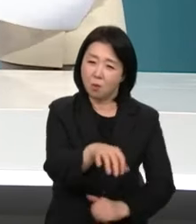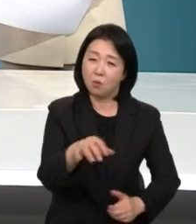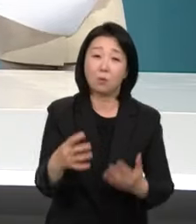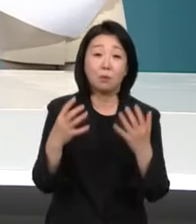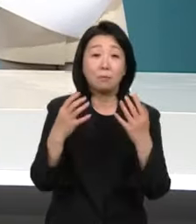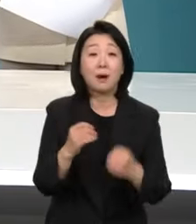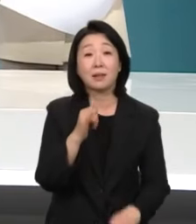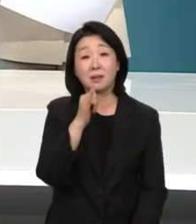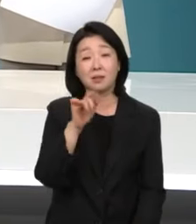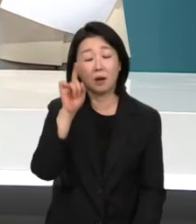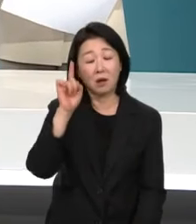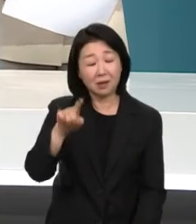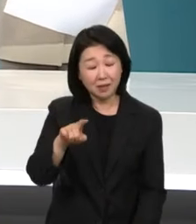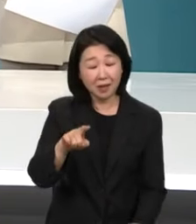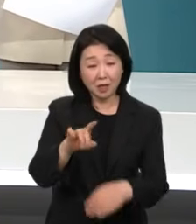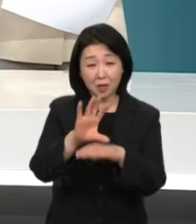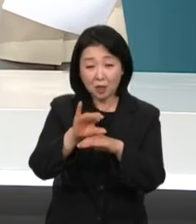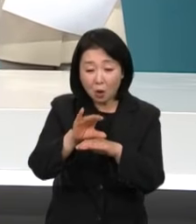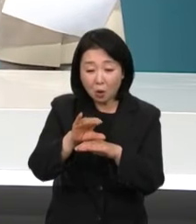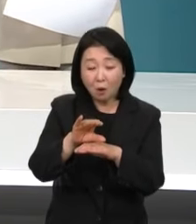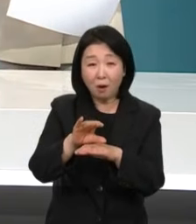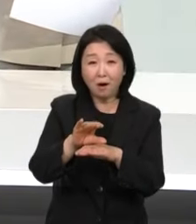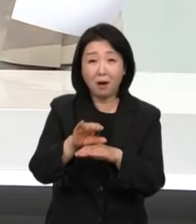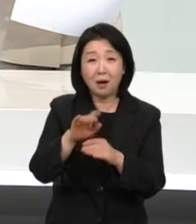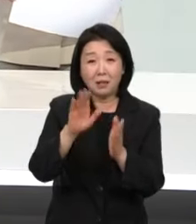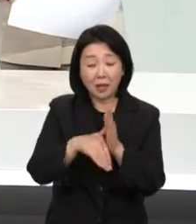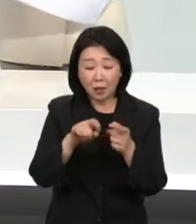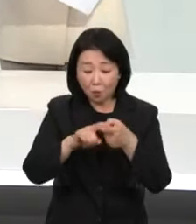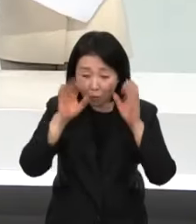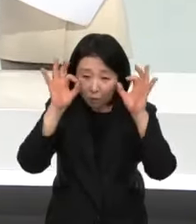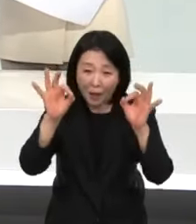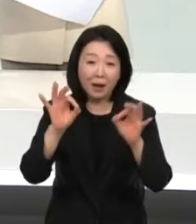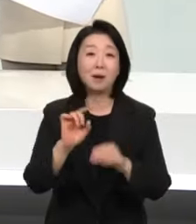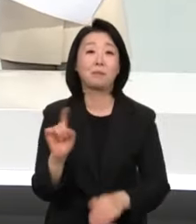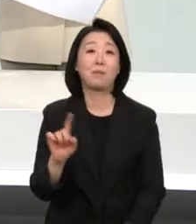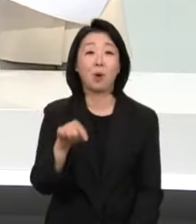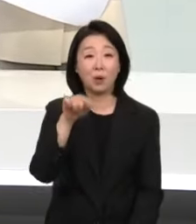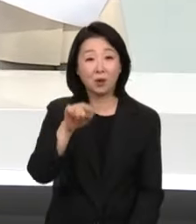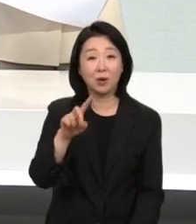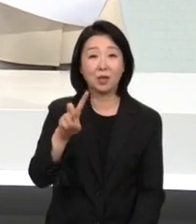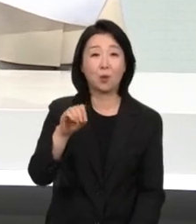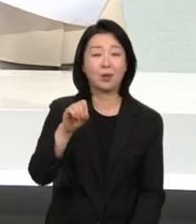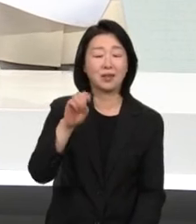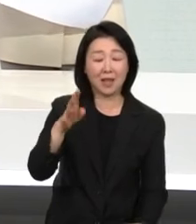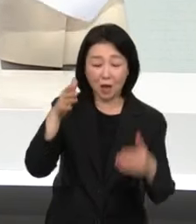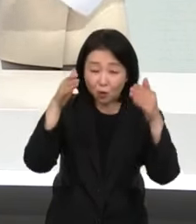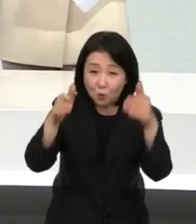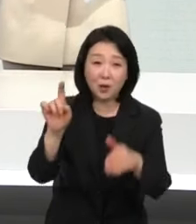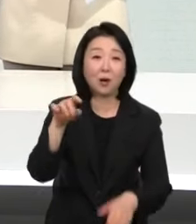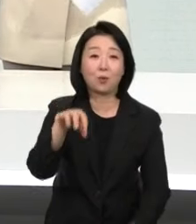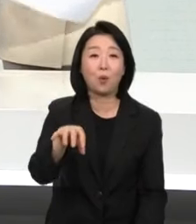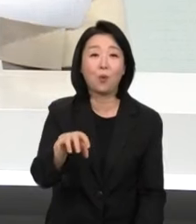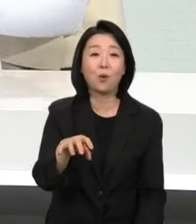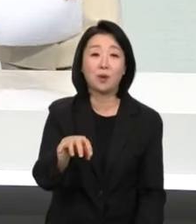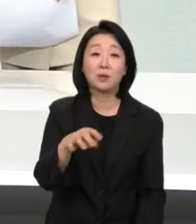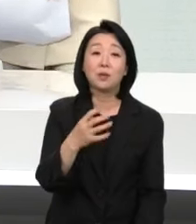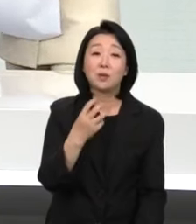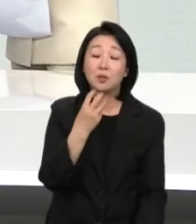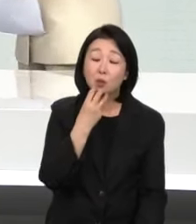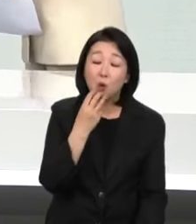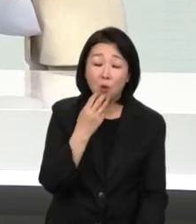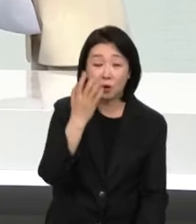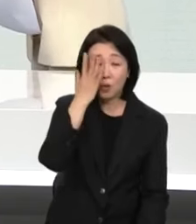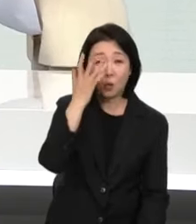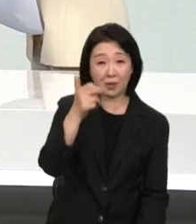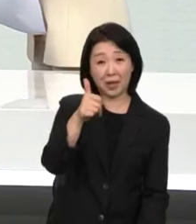중에서 내일 개표 방송에서 꼭 지켜봐야 할 곳으로 여기 2024가 주목한 곳은 바로 여기 네,